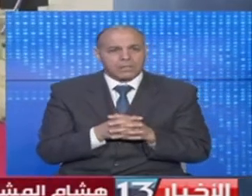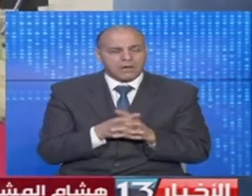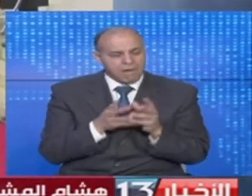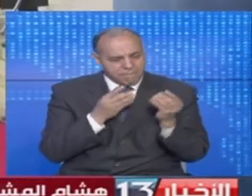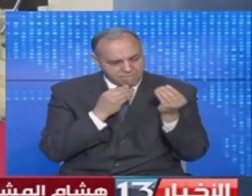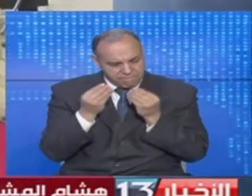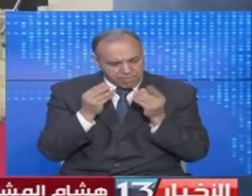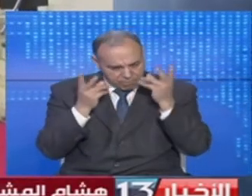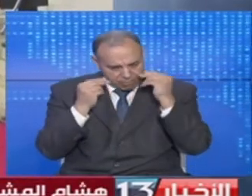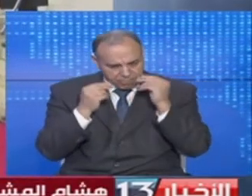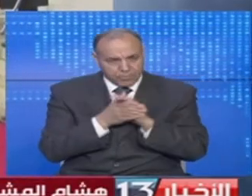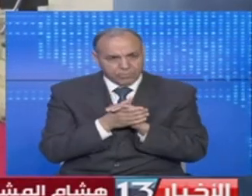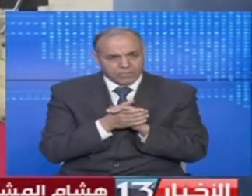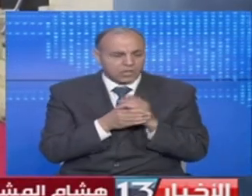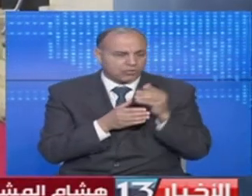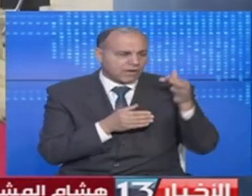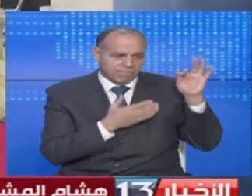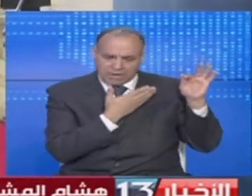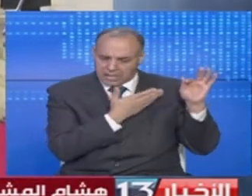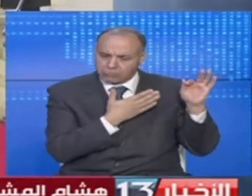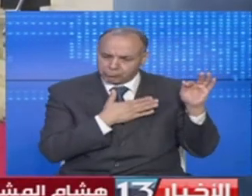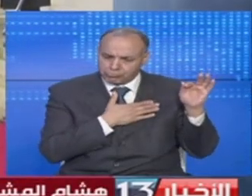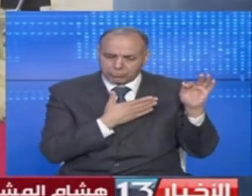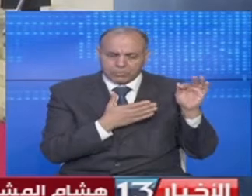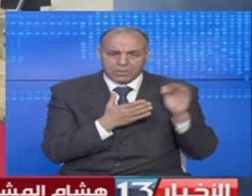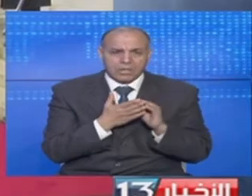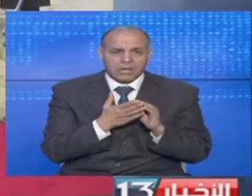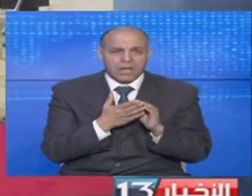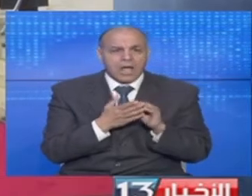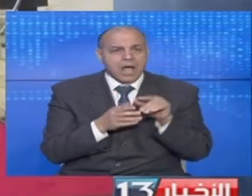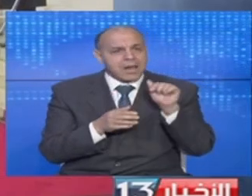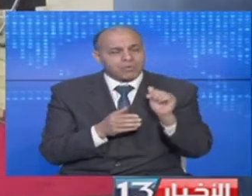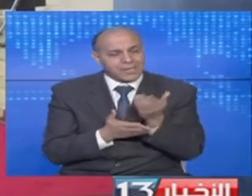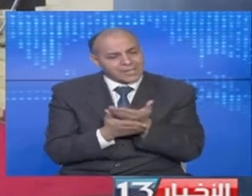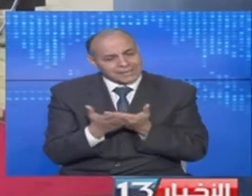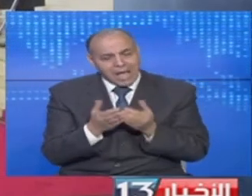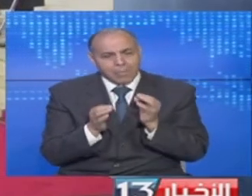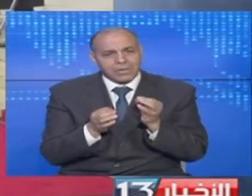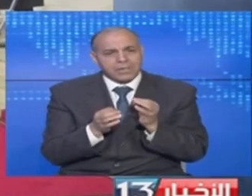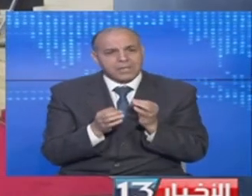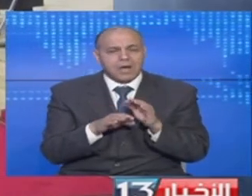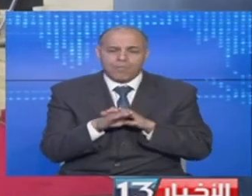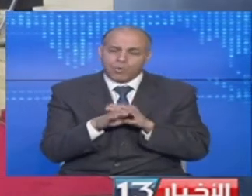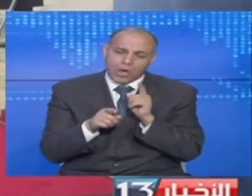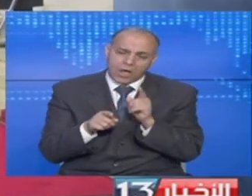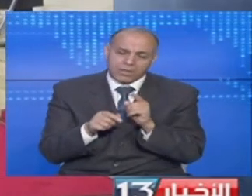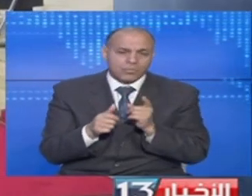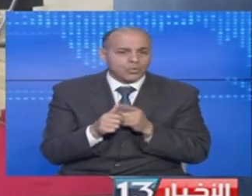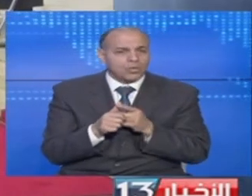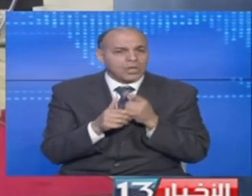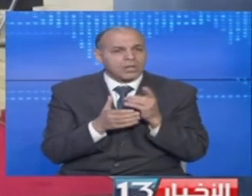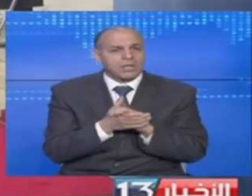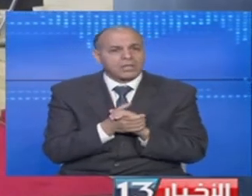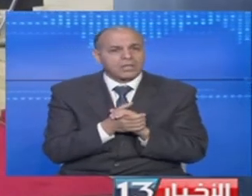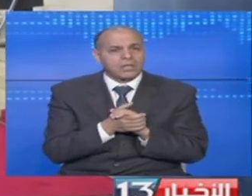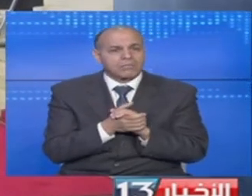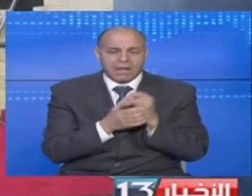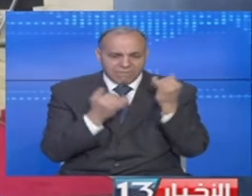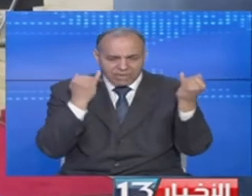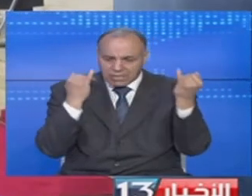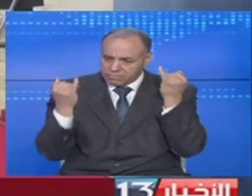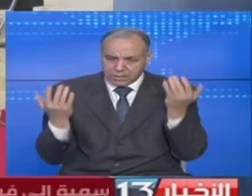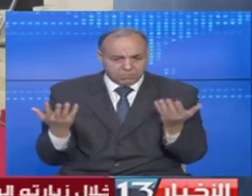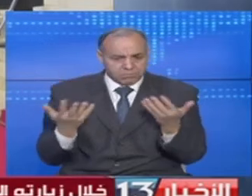تفاهم كبير من الجانب الفرنسي على ضرورة التعاون في المسائل هذه، ولكونه المقاربة